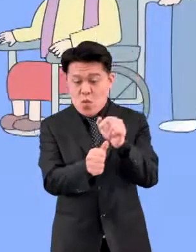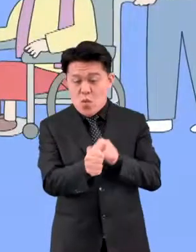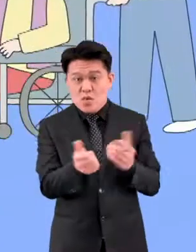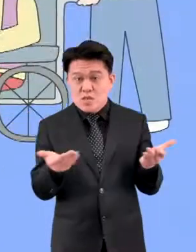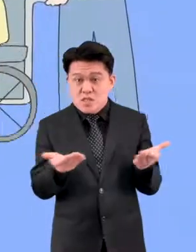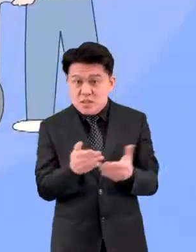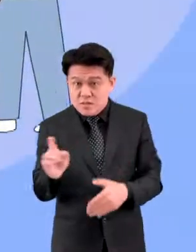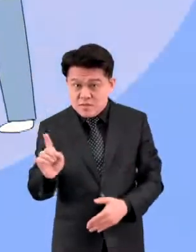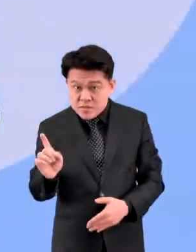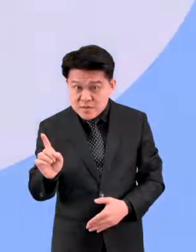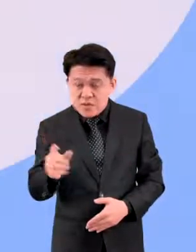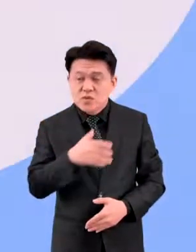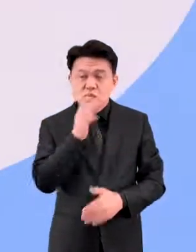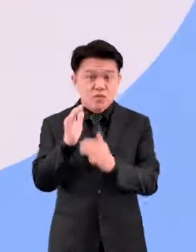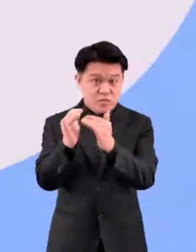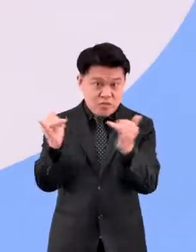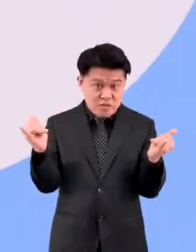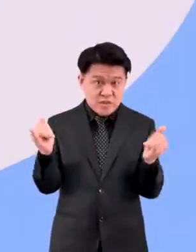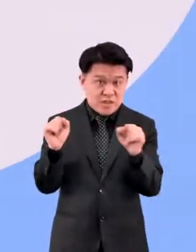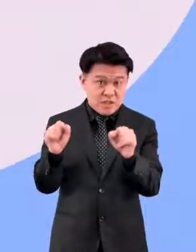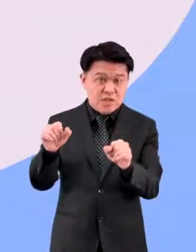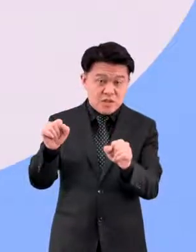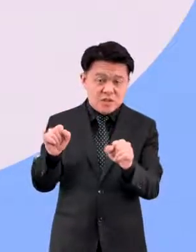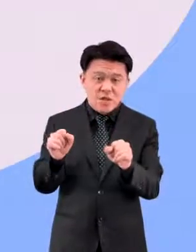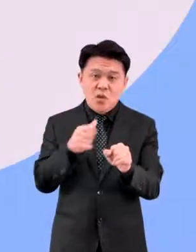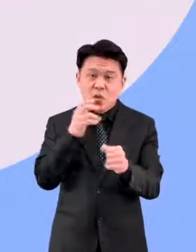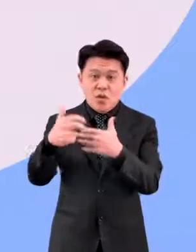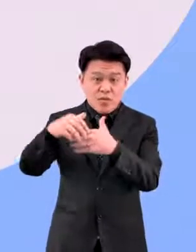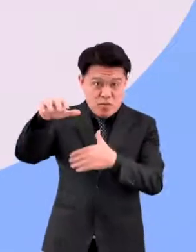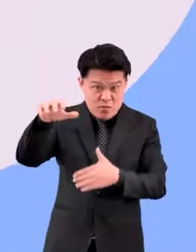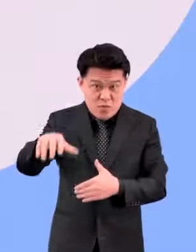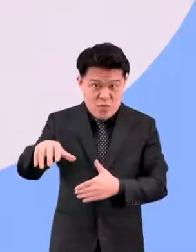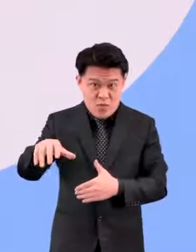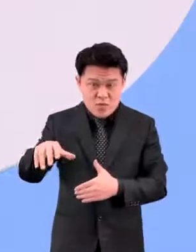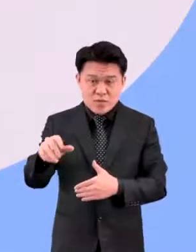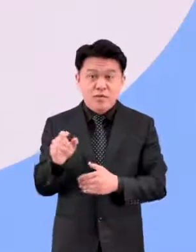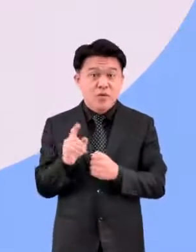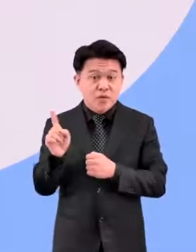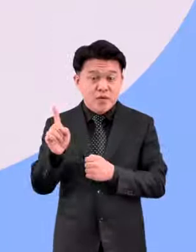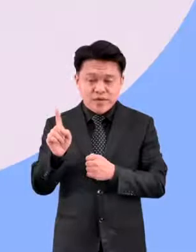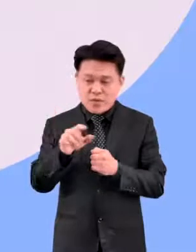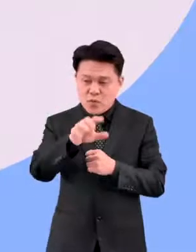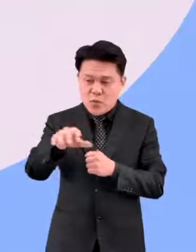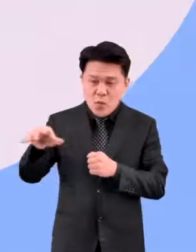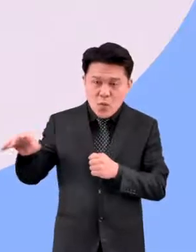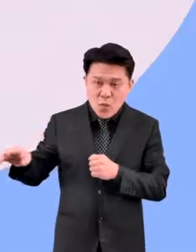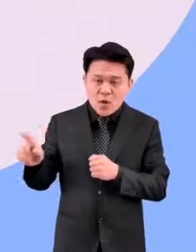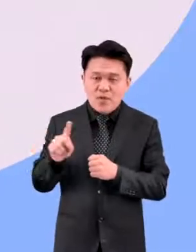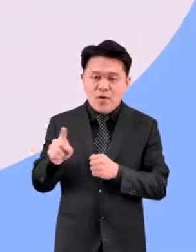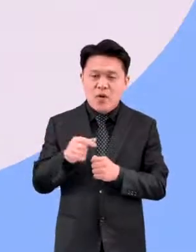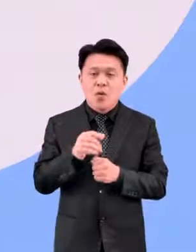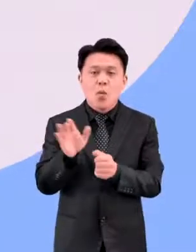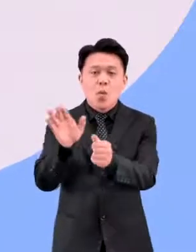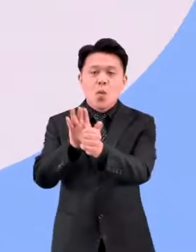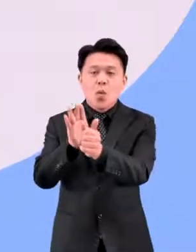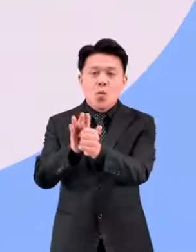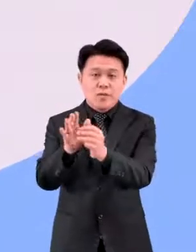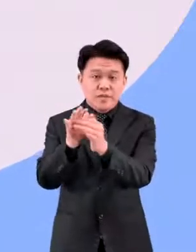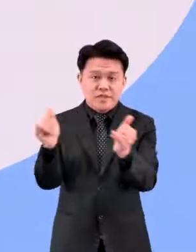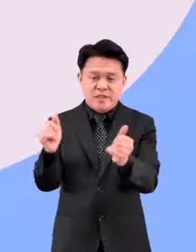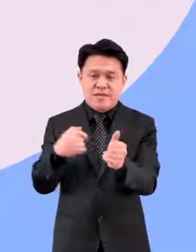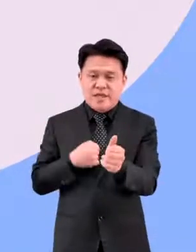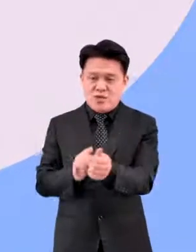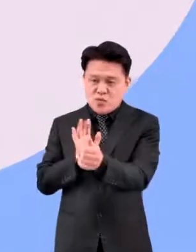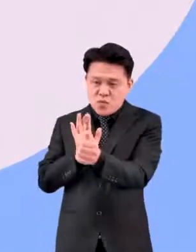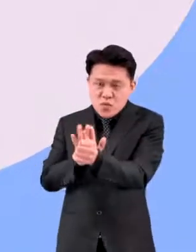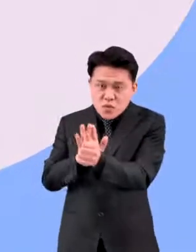요양보호사 보조 일자리 사업은 어르신들이 계시는 요양시설, 요양병원 등에서 요양보호사를